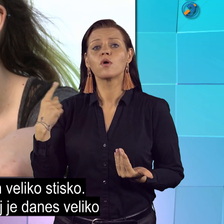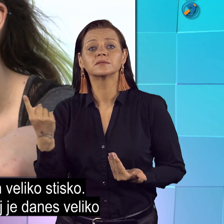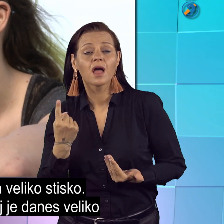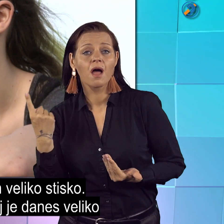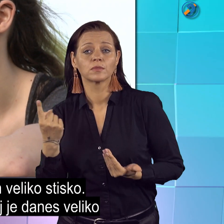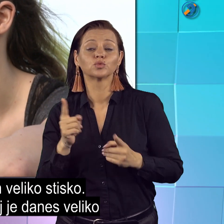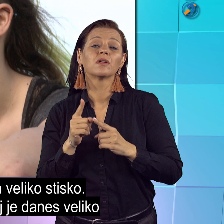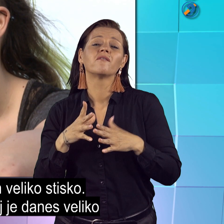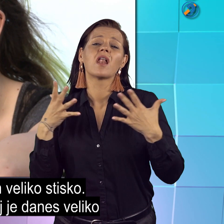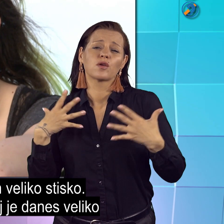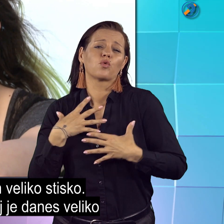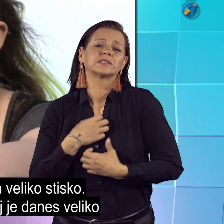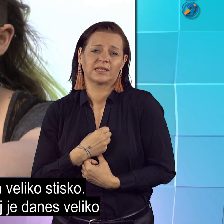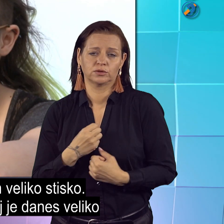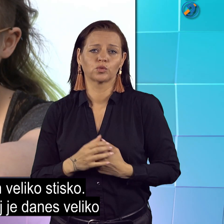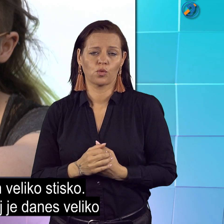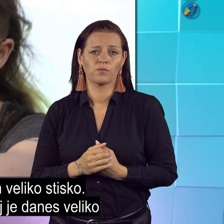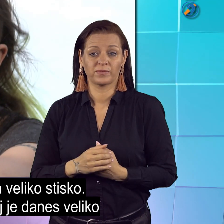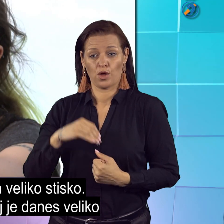stisko.